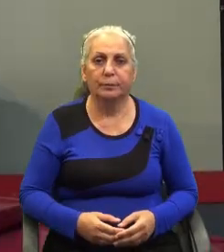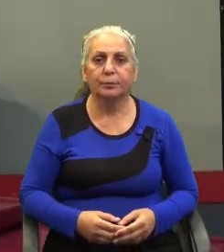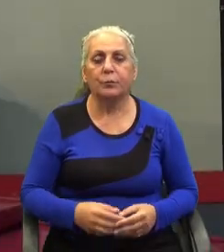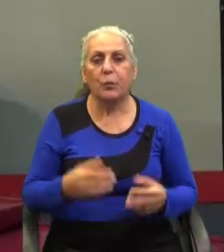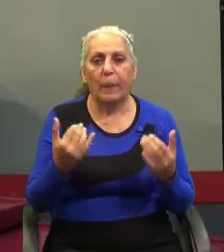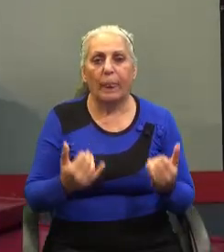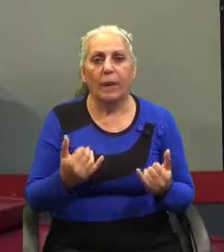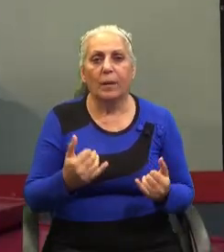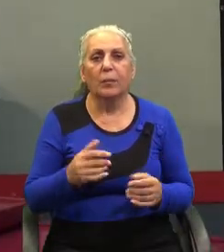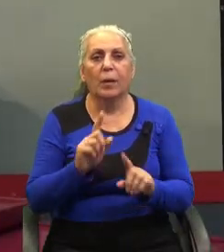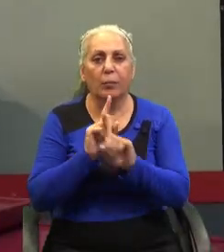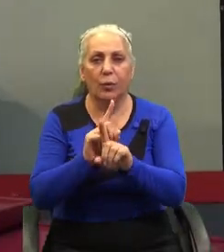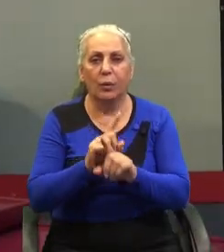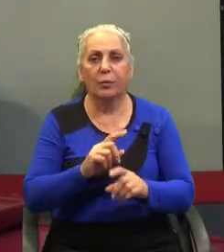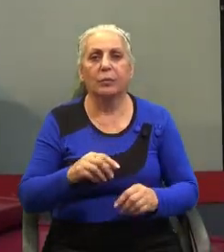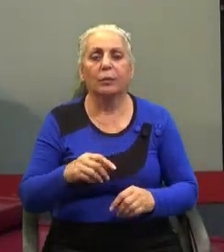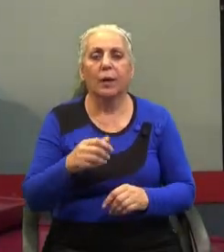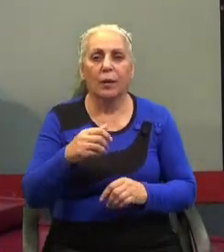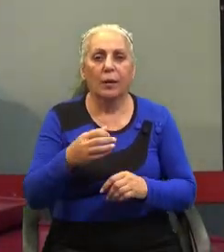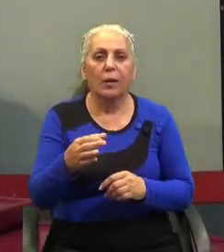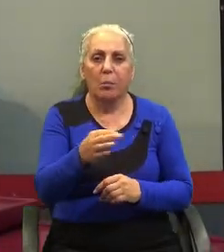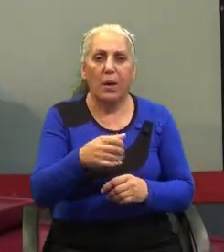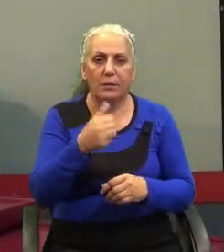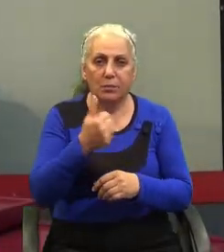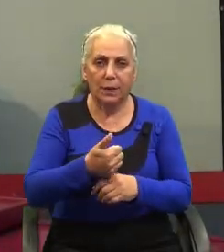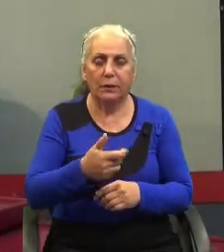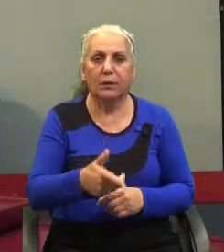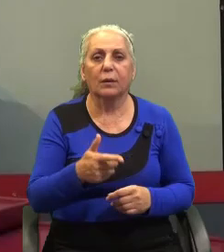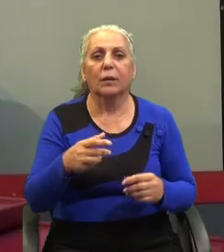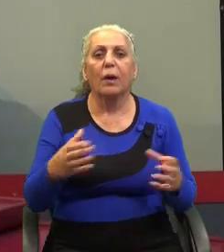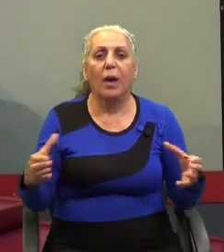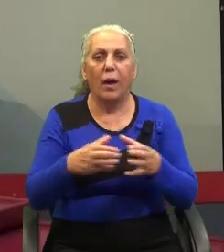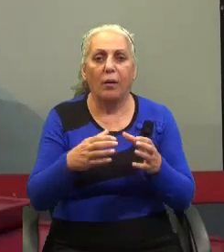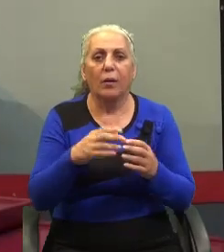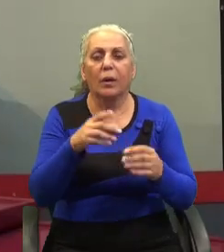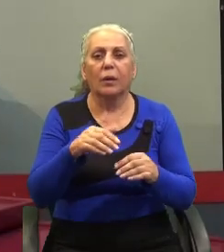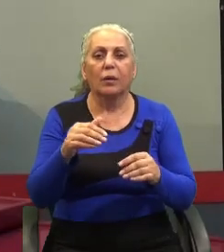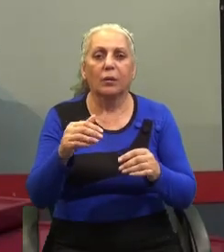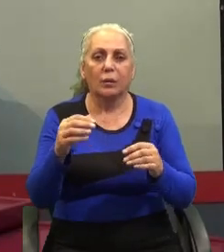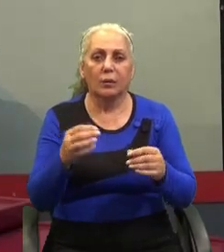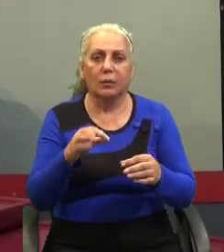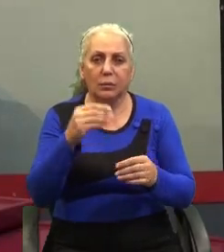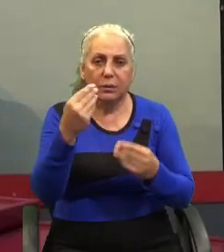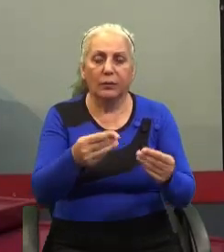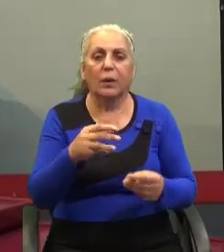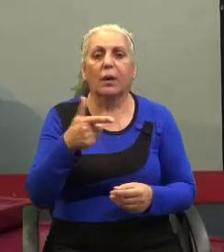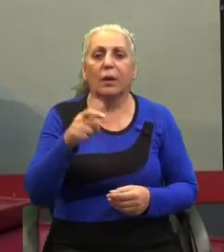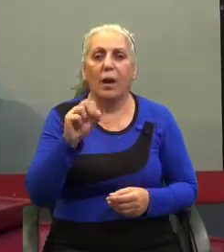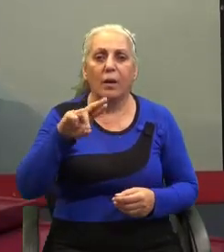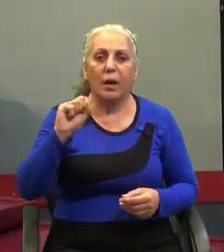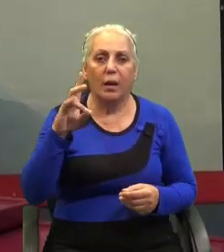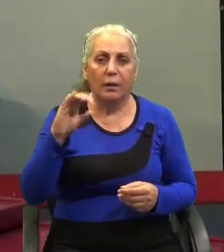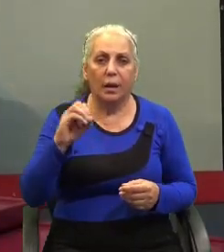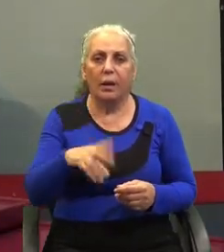Հիմա փող մարզպետի օրակարգից հոկտեմբերի 9-ին քաղաքացիների ընդունելություն է անցկացրել մարզպետի տեղակալ Գայանե Մարկոսյանը,